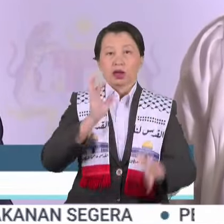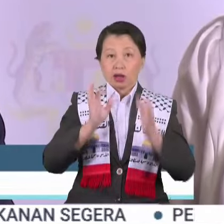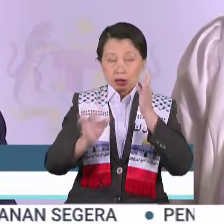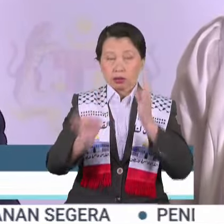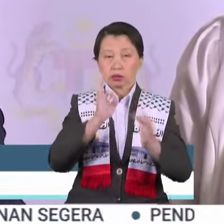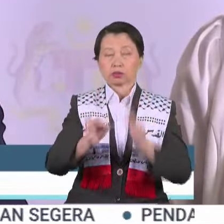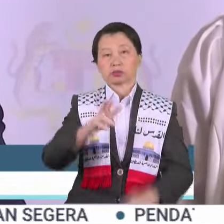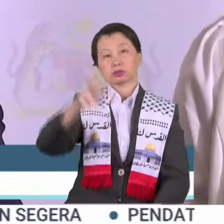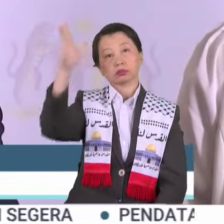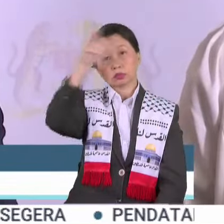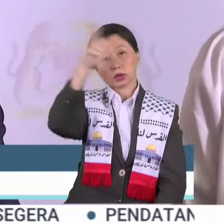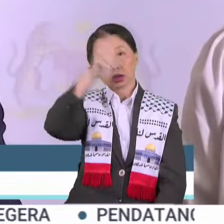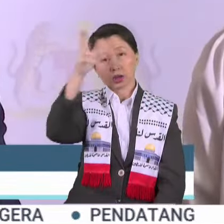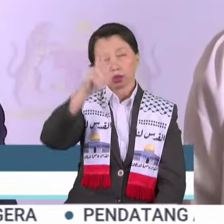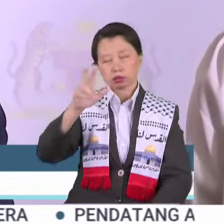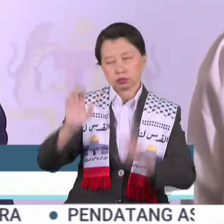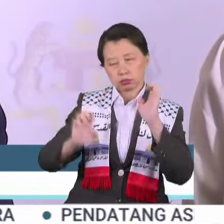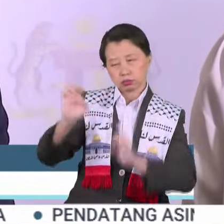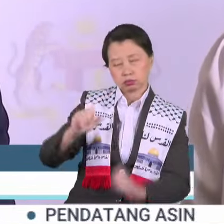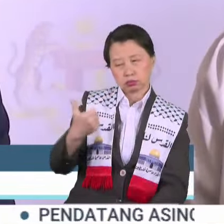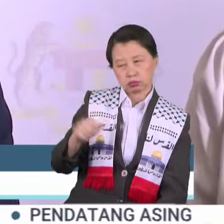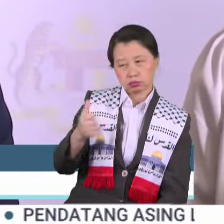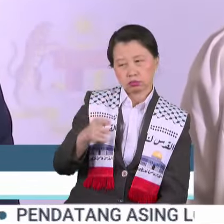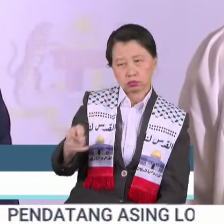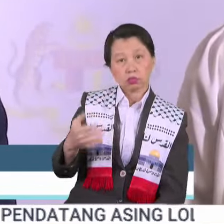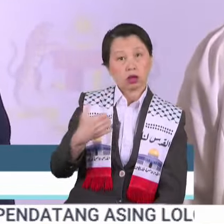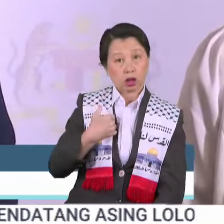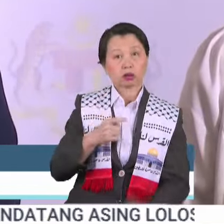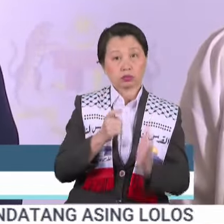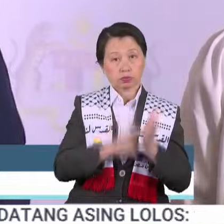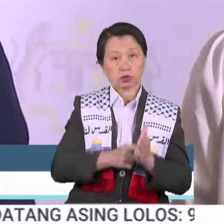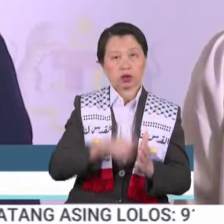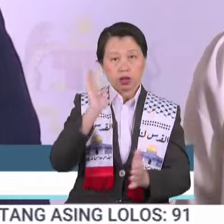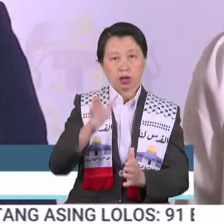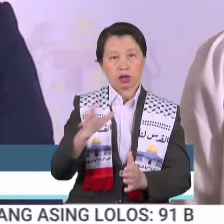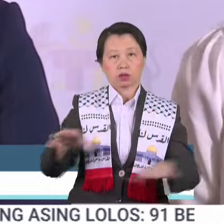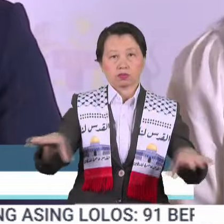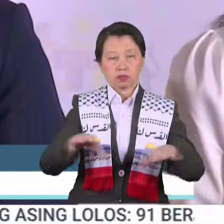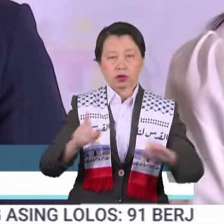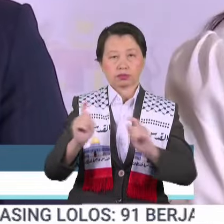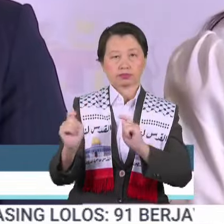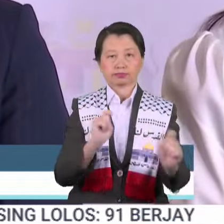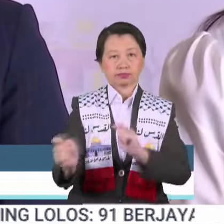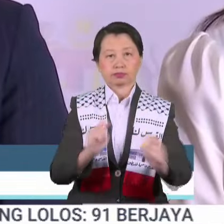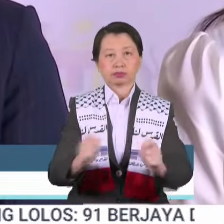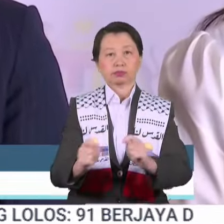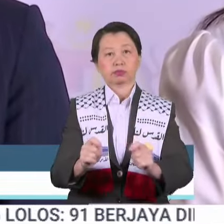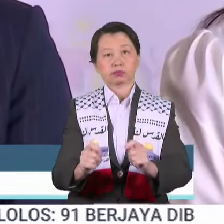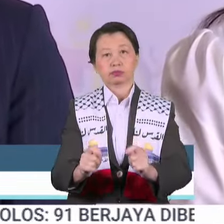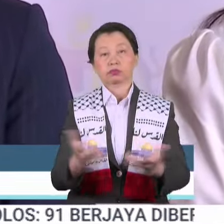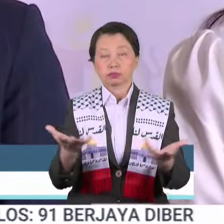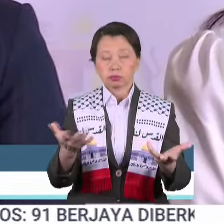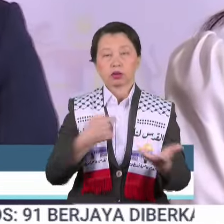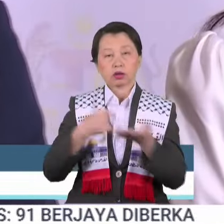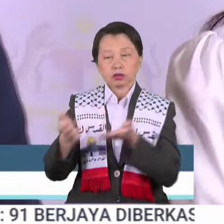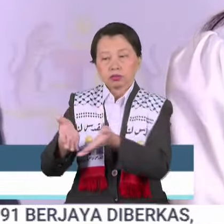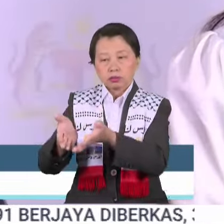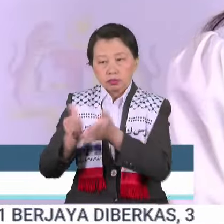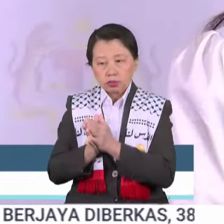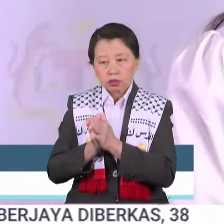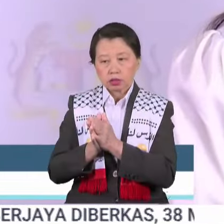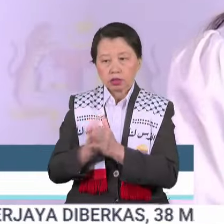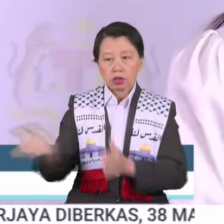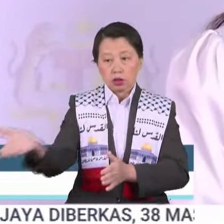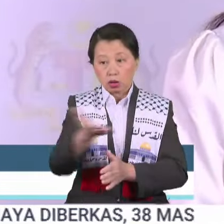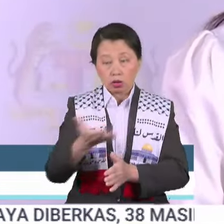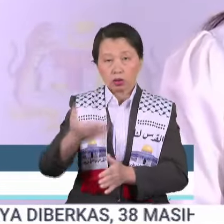kerajaan menilai dan meneliti ada keperluan, maka kita akan ambil tindakan. Jadi saya minta